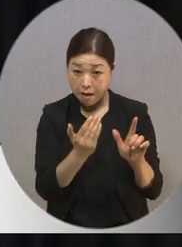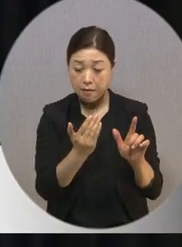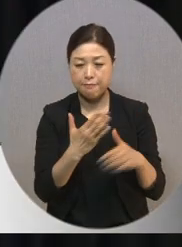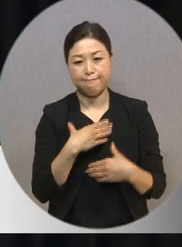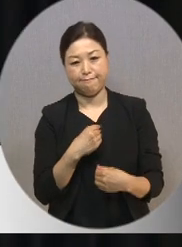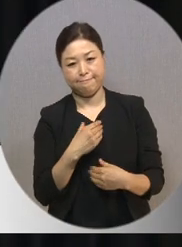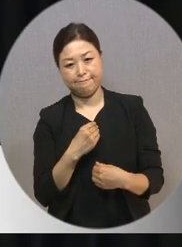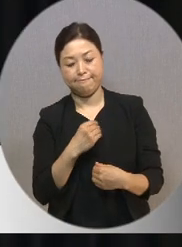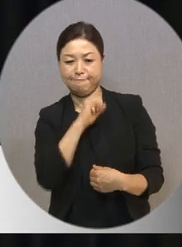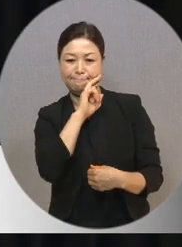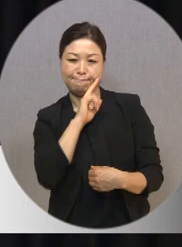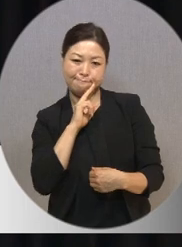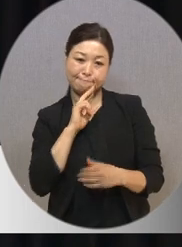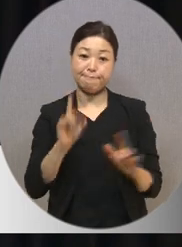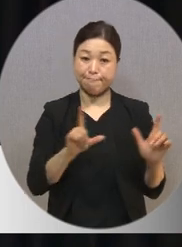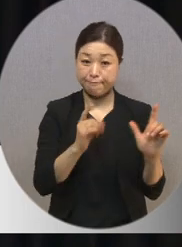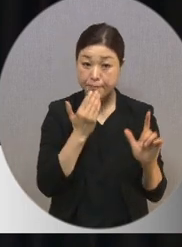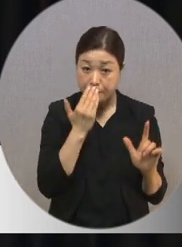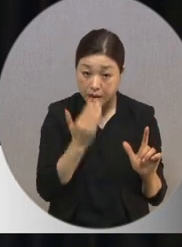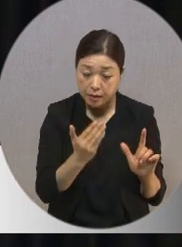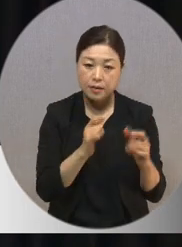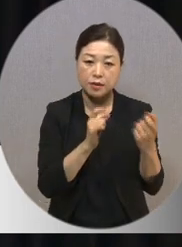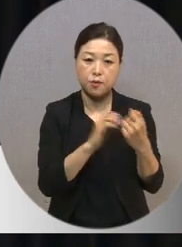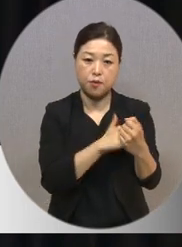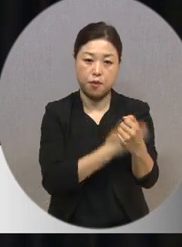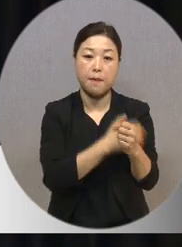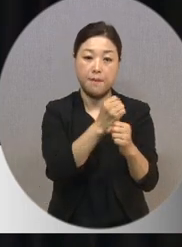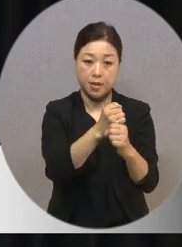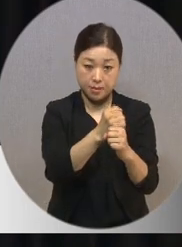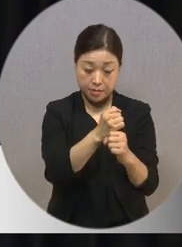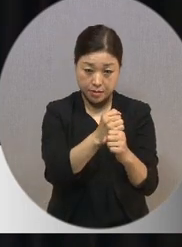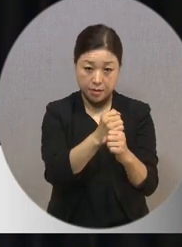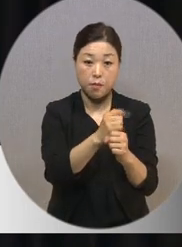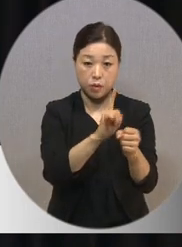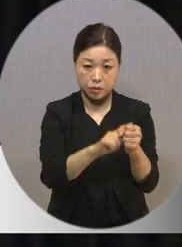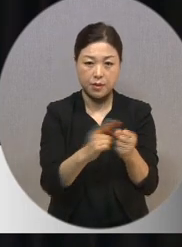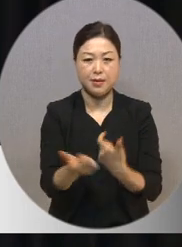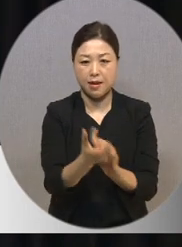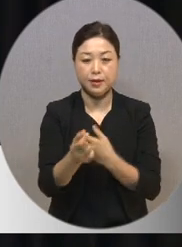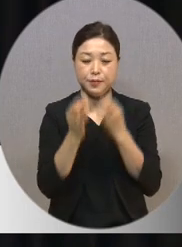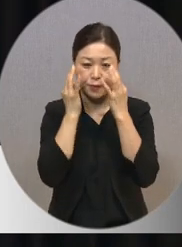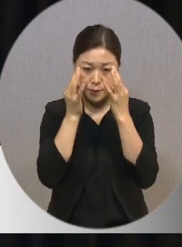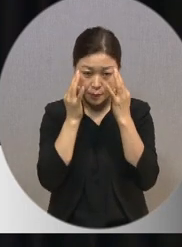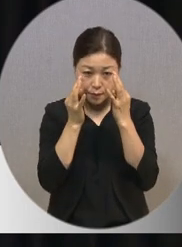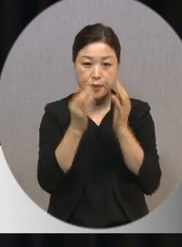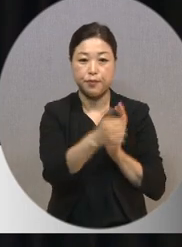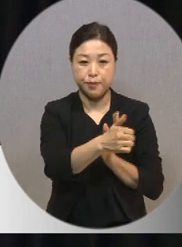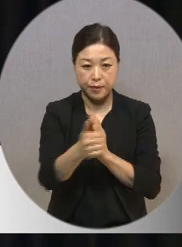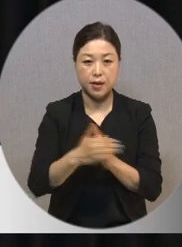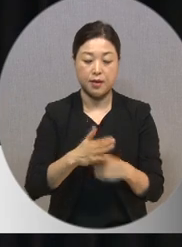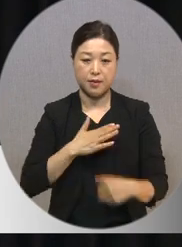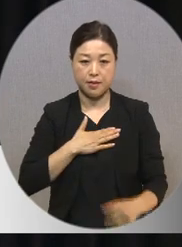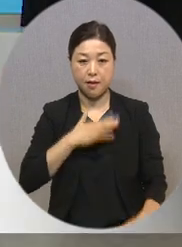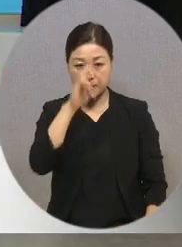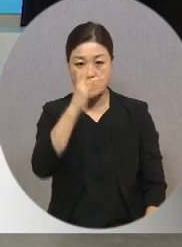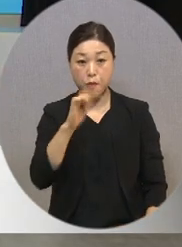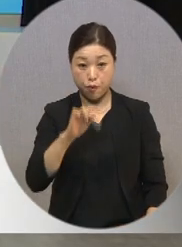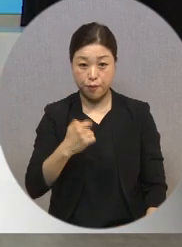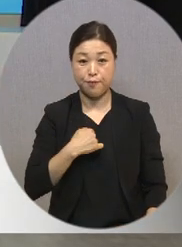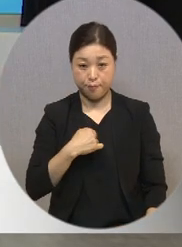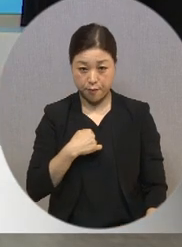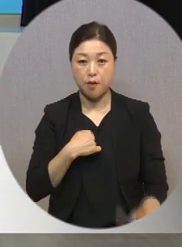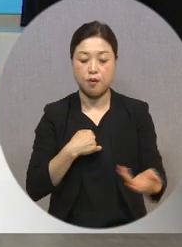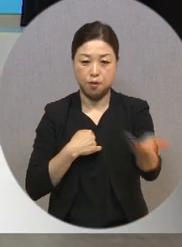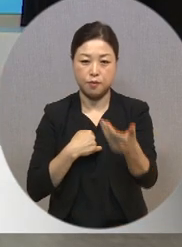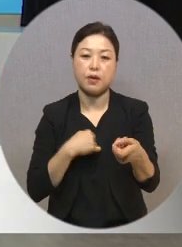수 있는 그리고 편안하게 살 수 있는 그런 접근권을 위해서 다 같이 함께 노력했으면 좋겠고 저 최보윤도